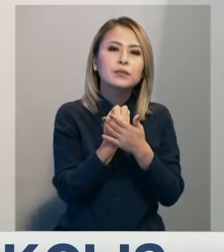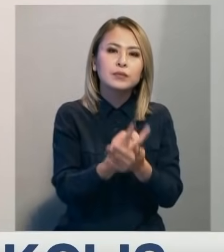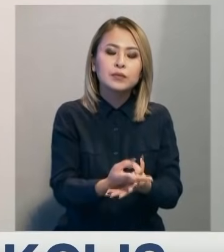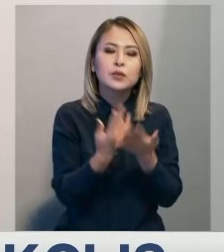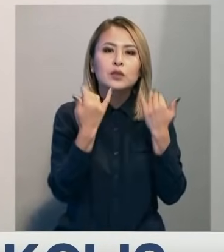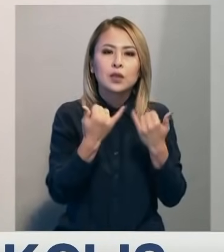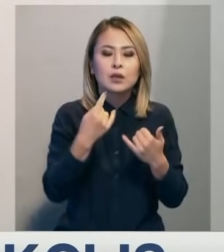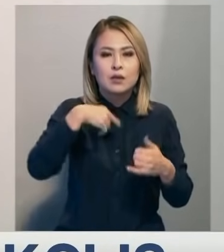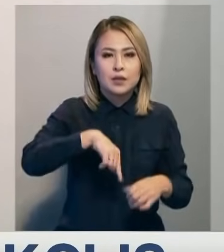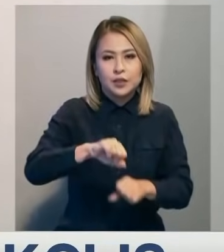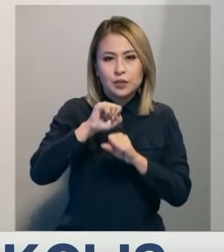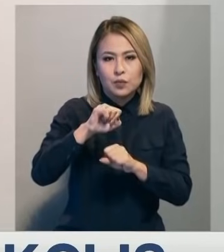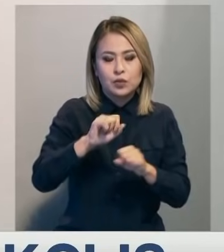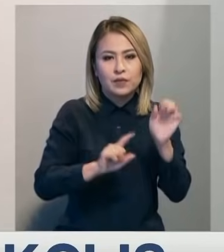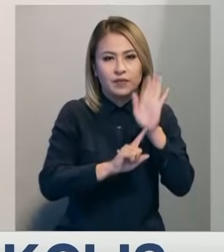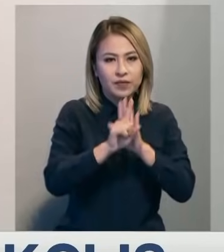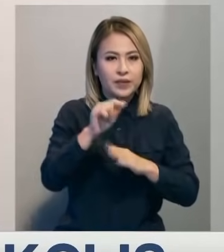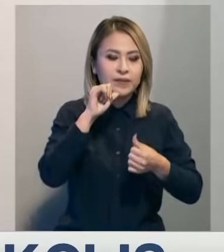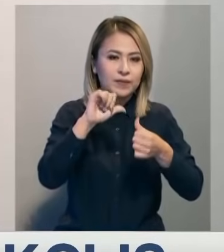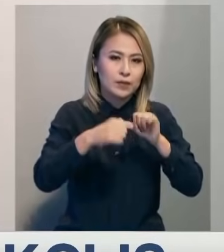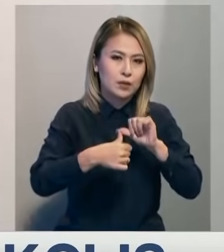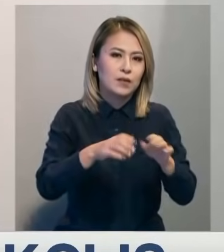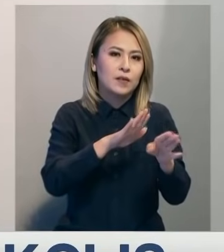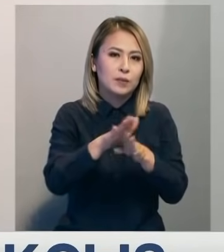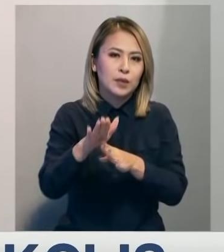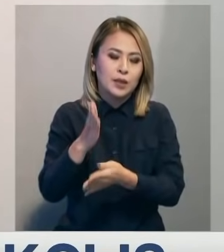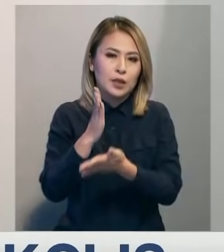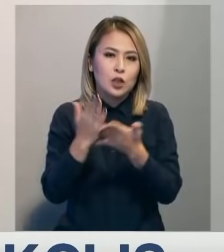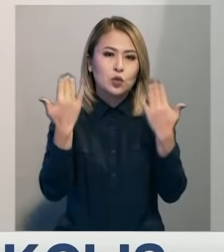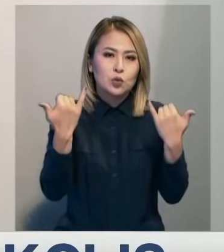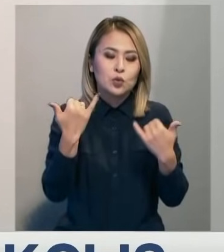жатыр. Иммундау шаралары жоспарлы түрде іске асып келеді. Бүгінде